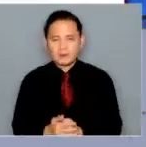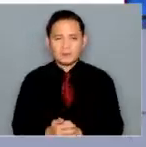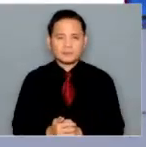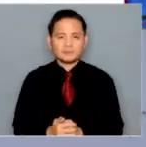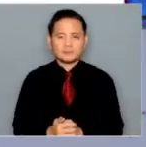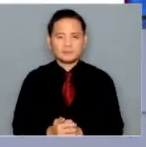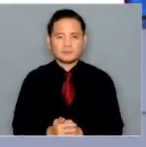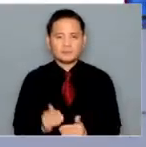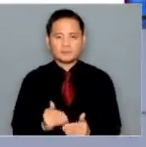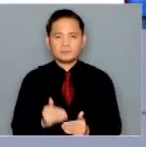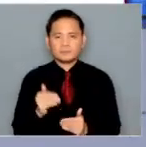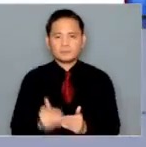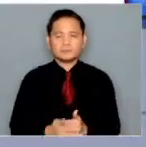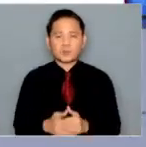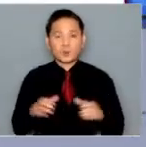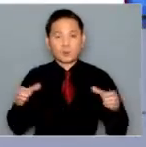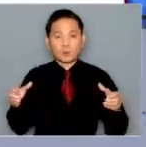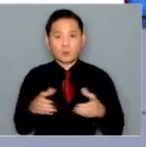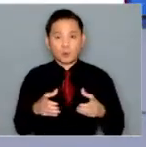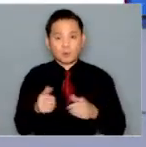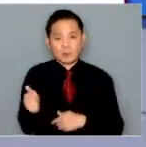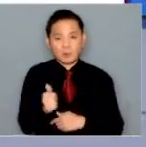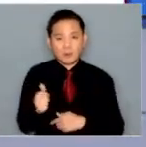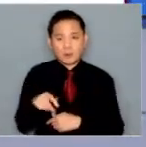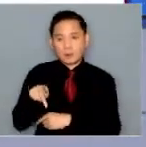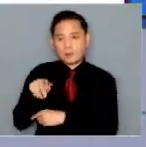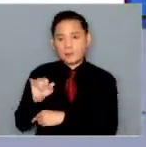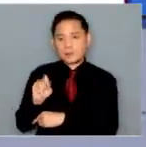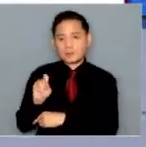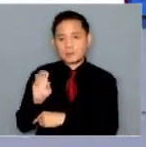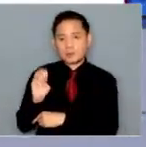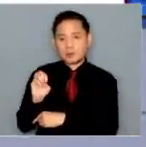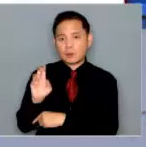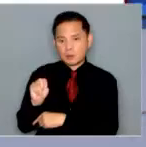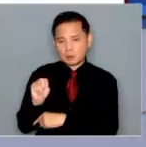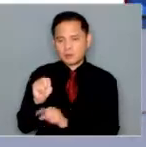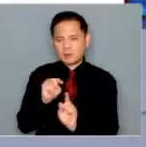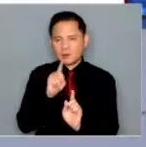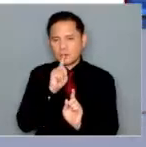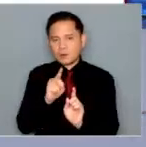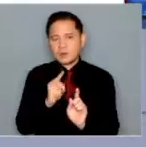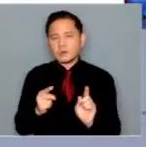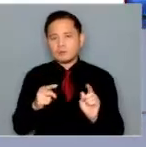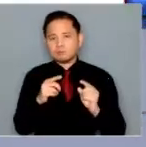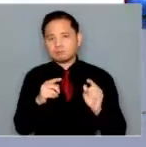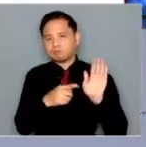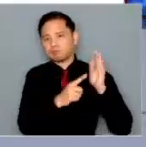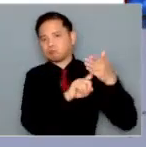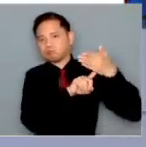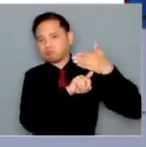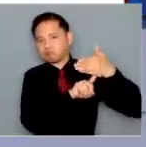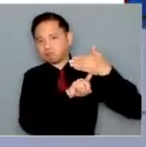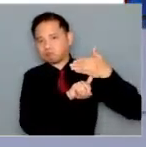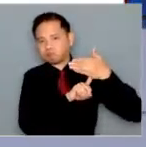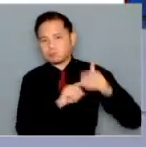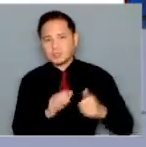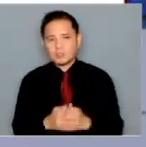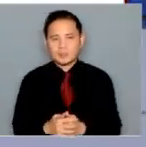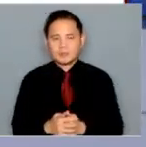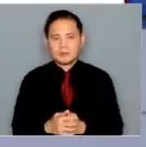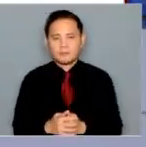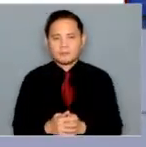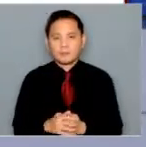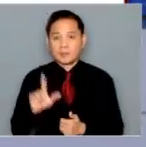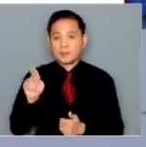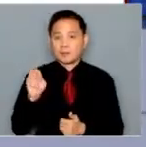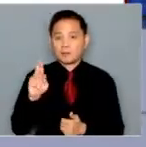Nagbabala ang grupong Piston na baka transportation crisis mauwi ang PUV modernization program. Bagamat pumayag ang LTFRB